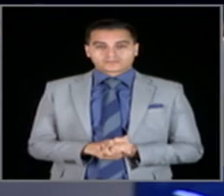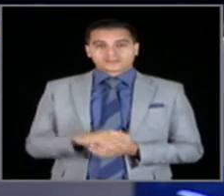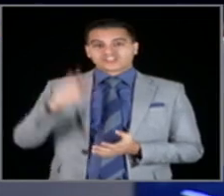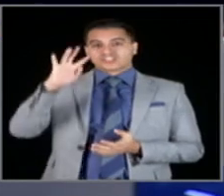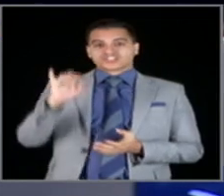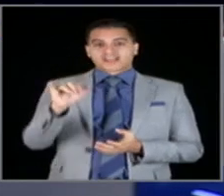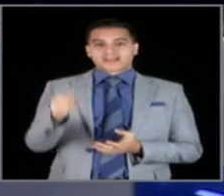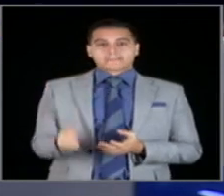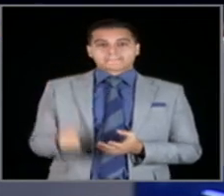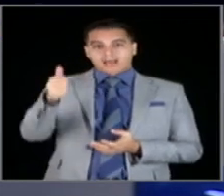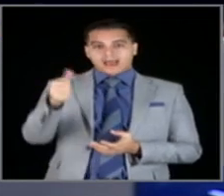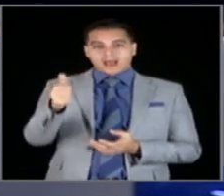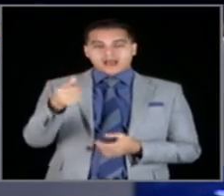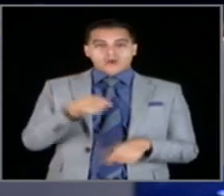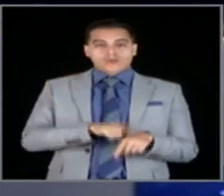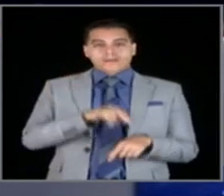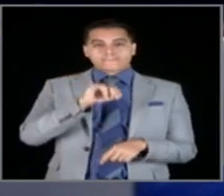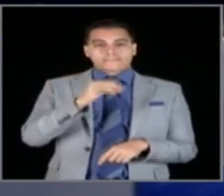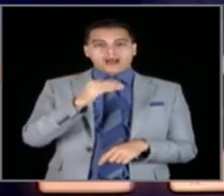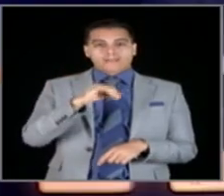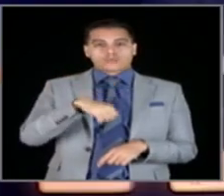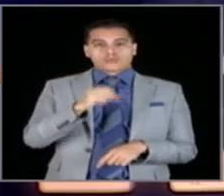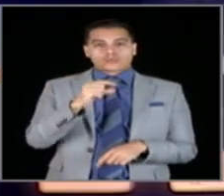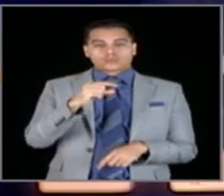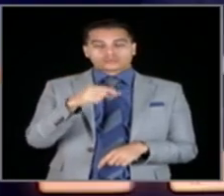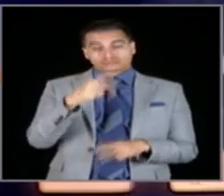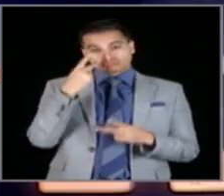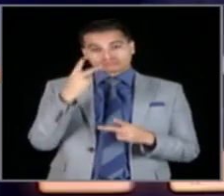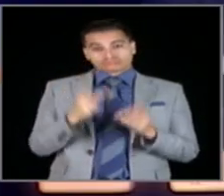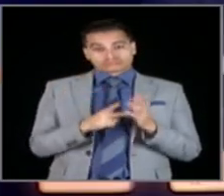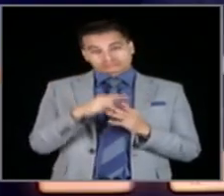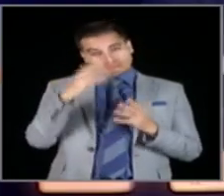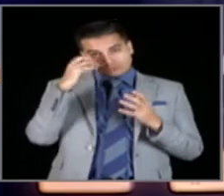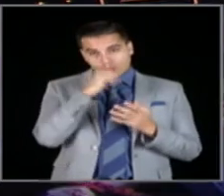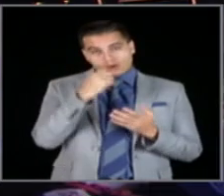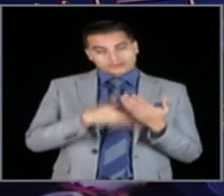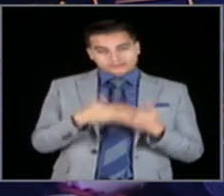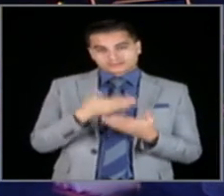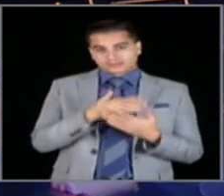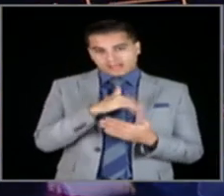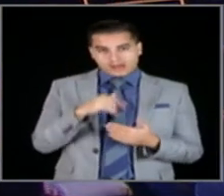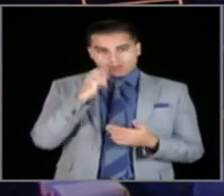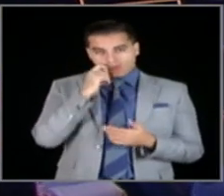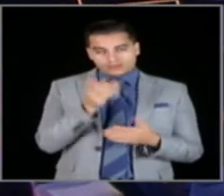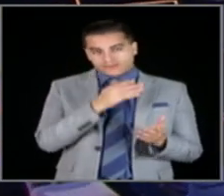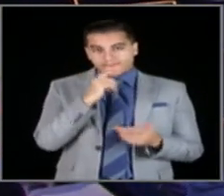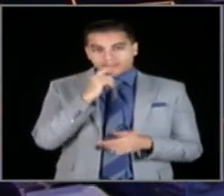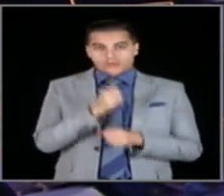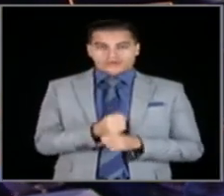شيماء ومحمود، محمود وشيماء. محمود هتروح تسمع أغنية وترجع لنا تاني. أوكي. شيماء تعالي مكاني.